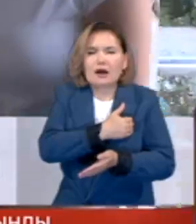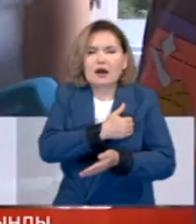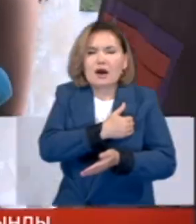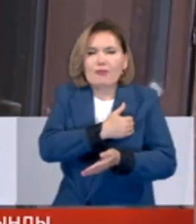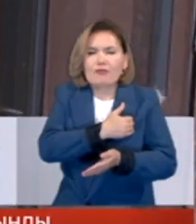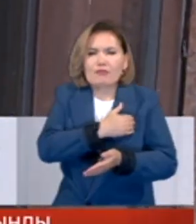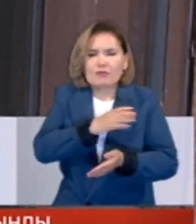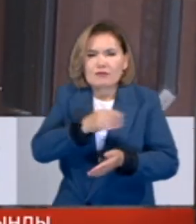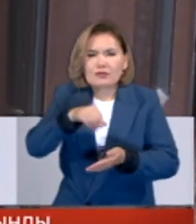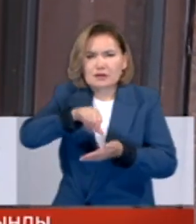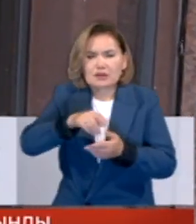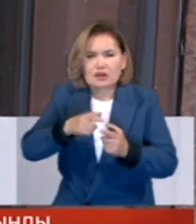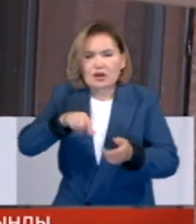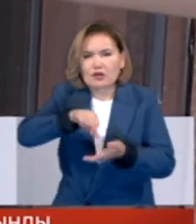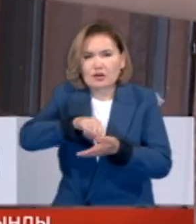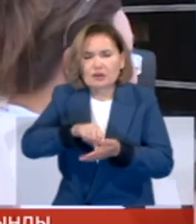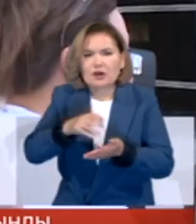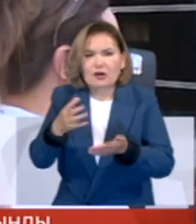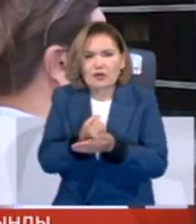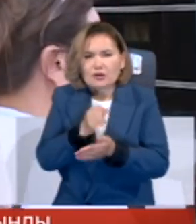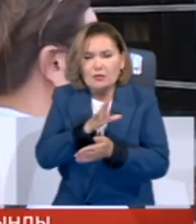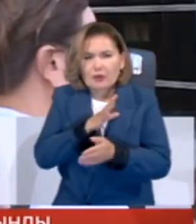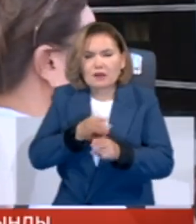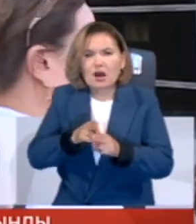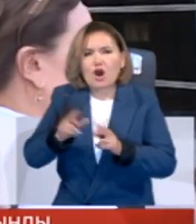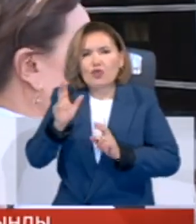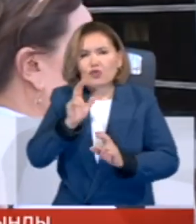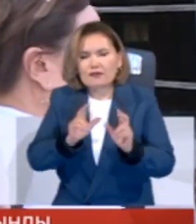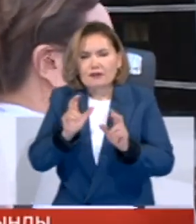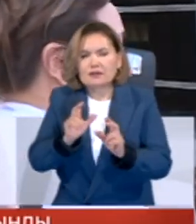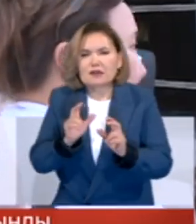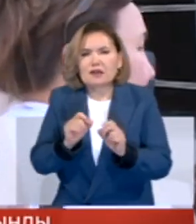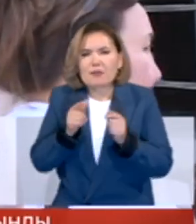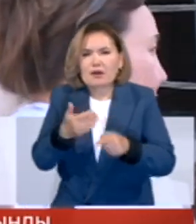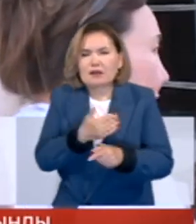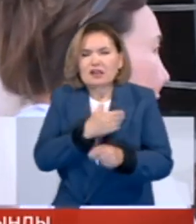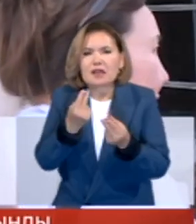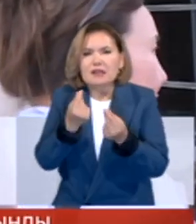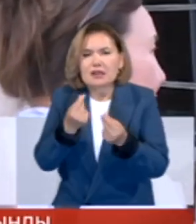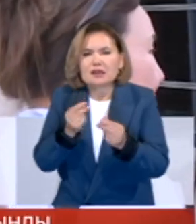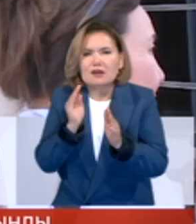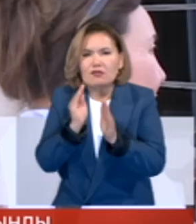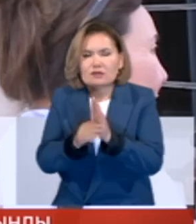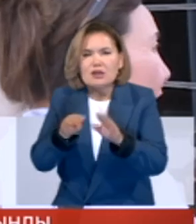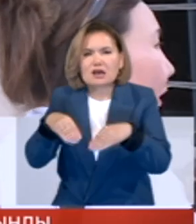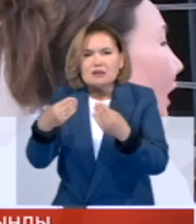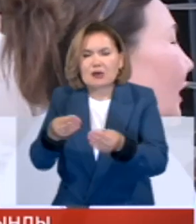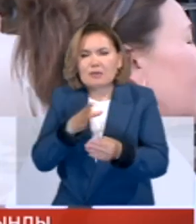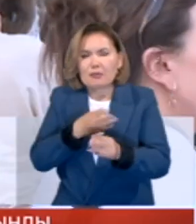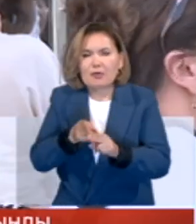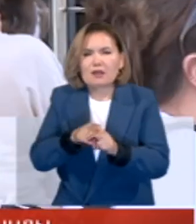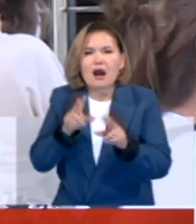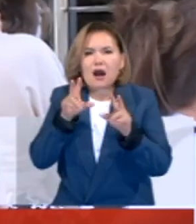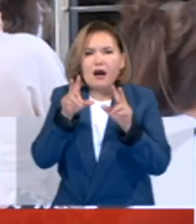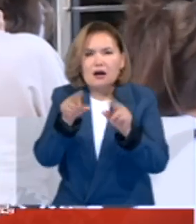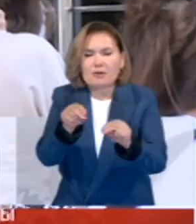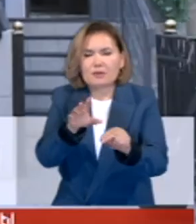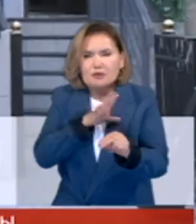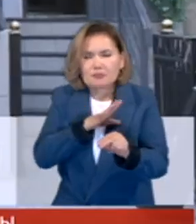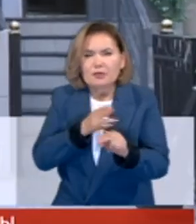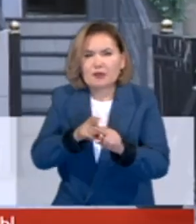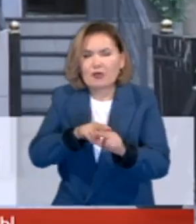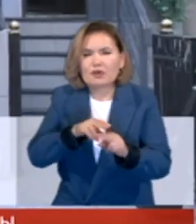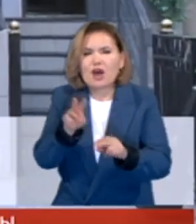ұшқан ақшасын қайтара алмай жүр. Американың барлық күшті университеттерін көрсеткен, 15 айдың ішінен сол университетке түсіреміз деп маған сөз